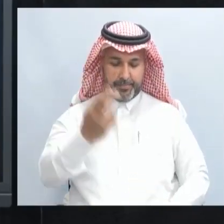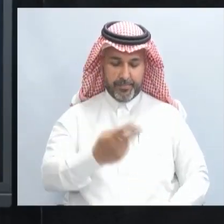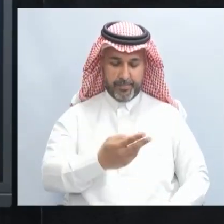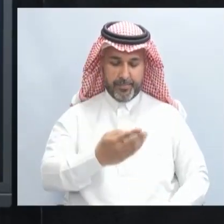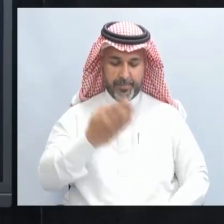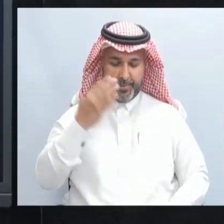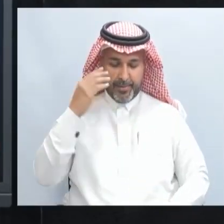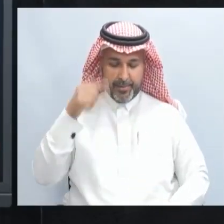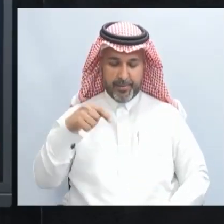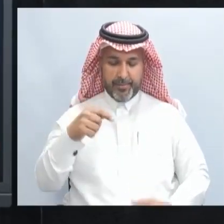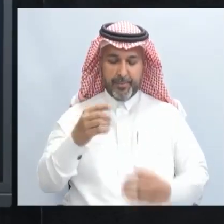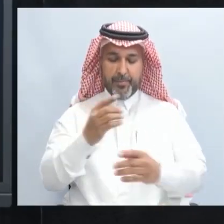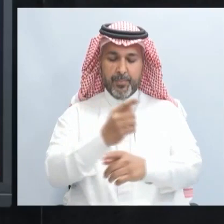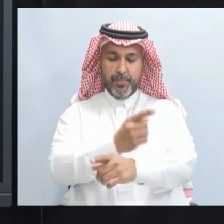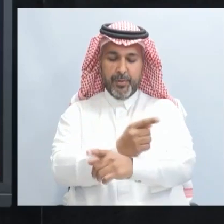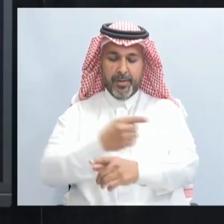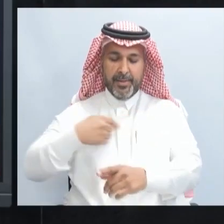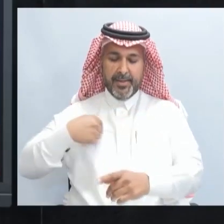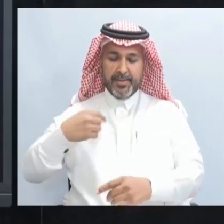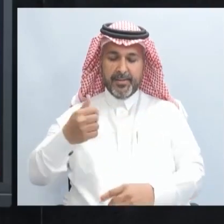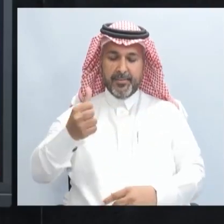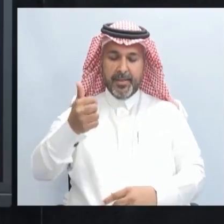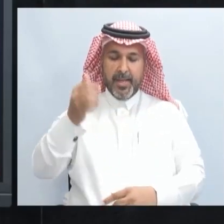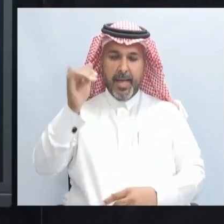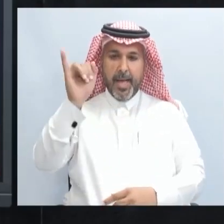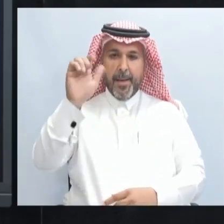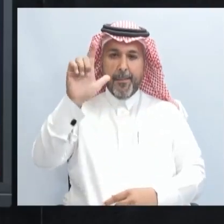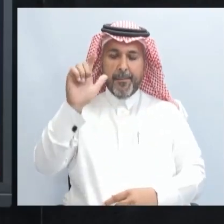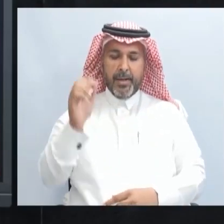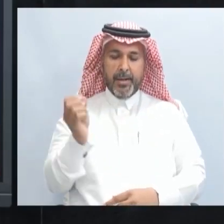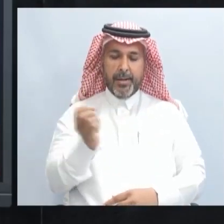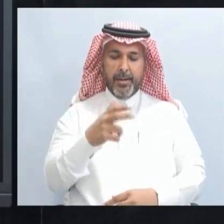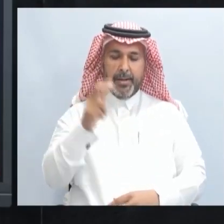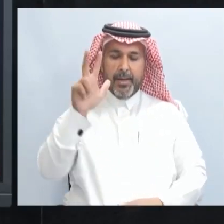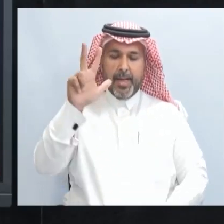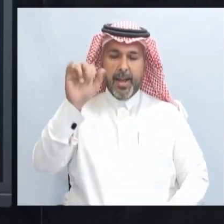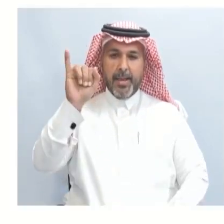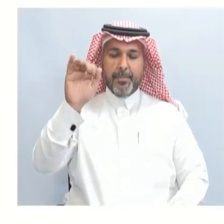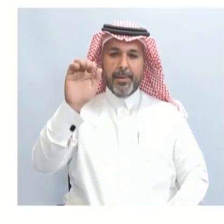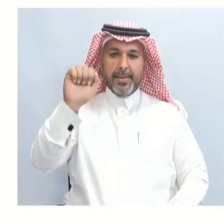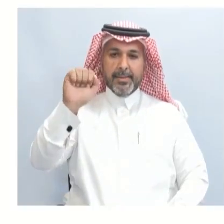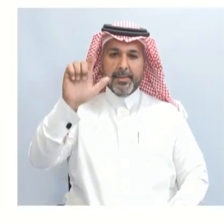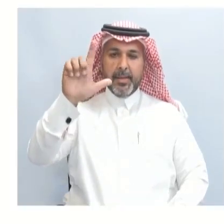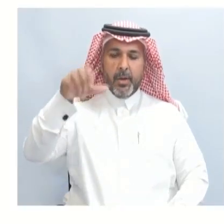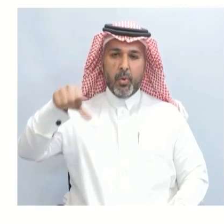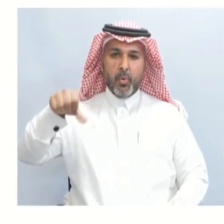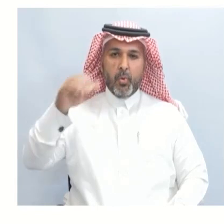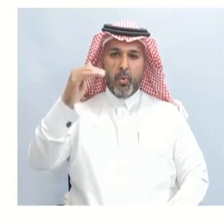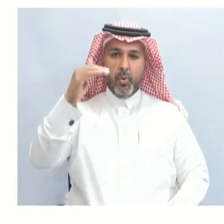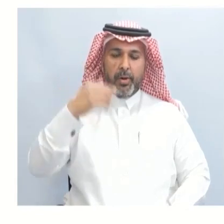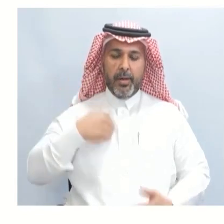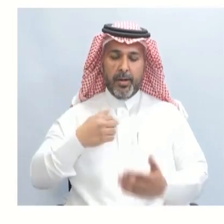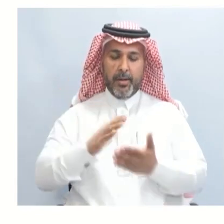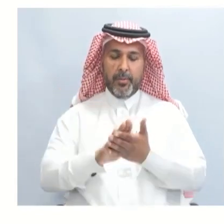فيتيز اثنين ومعكم المعلم ام المسوخ من لغه الاشاره الاستاذ بدر الحمول سنتعرف في درس اليوم باذن الله على موضوع جدا